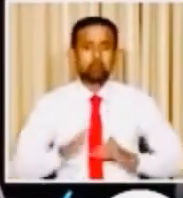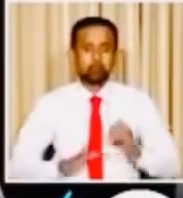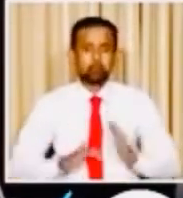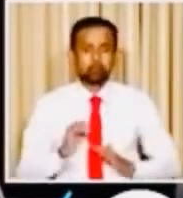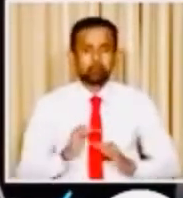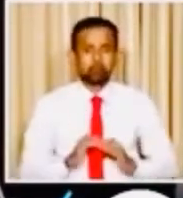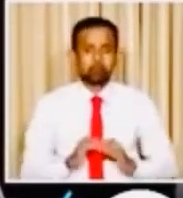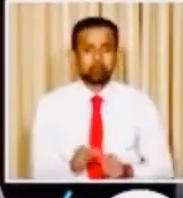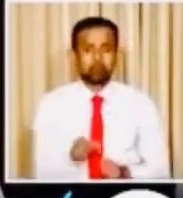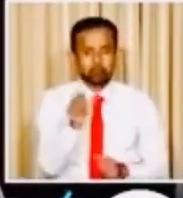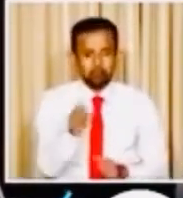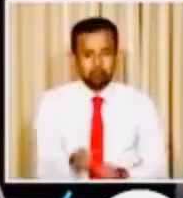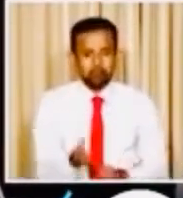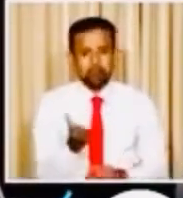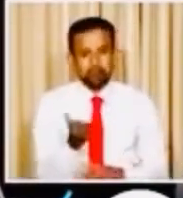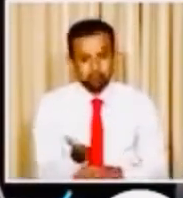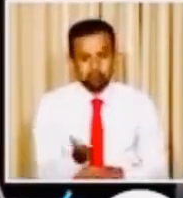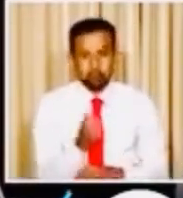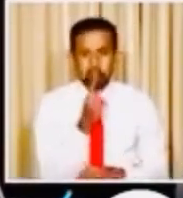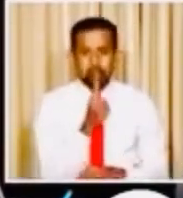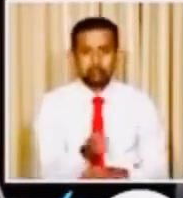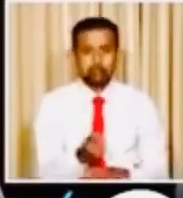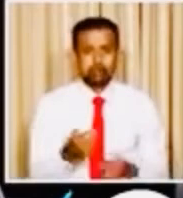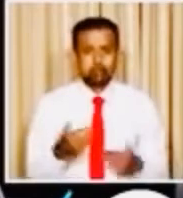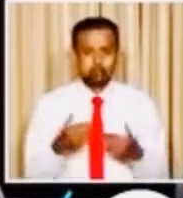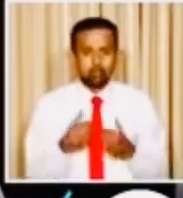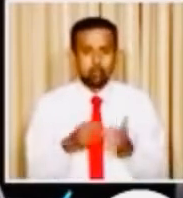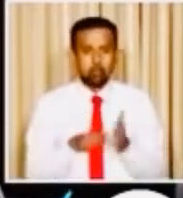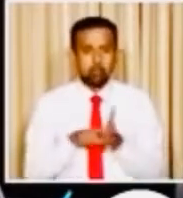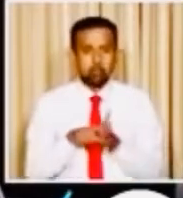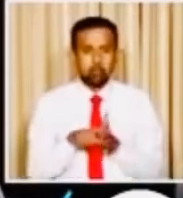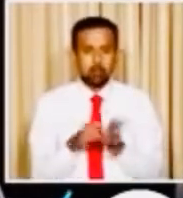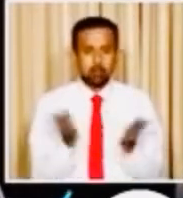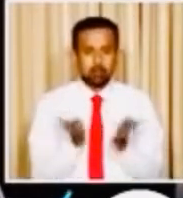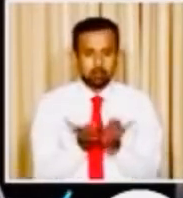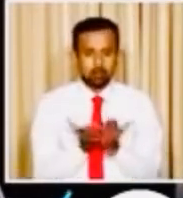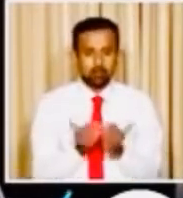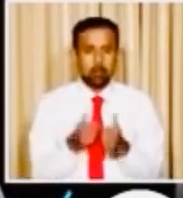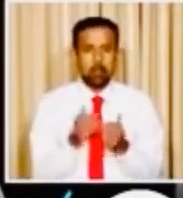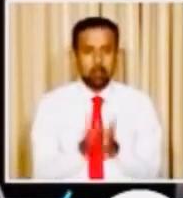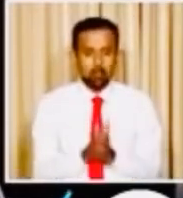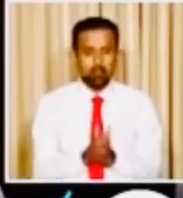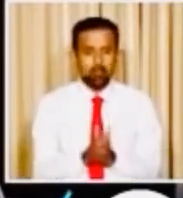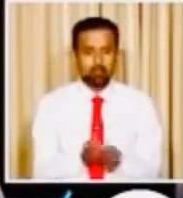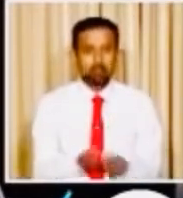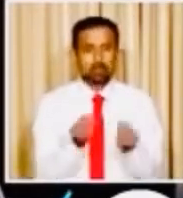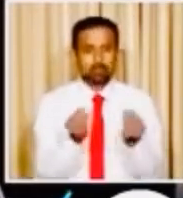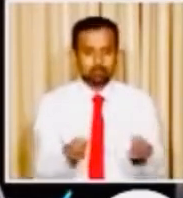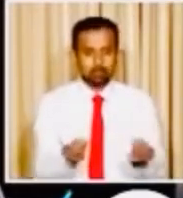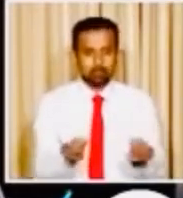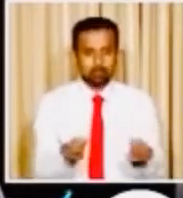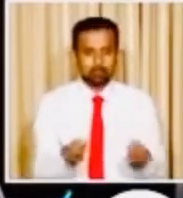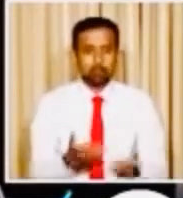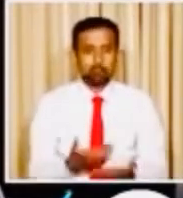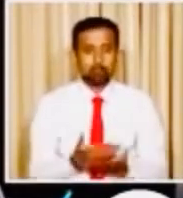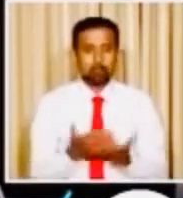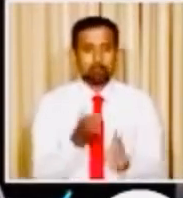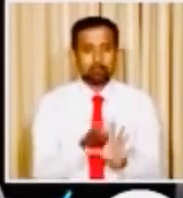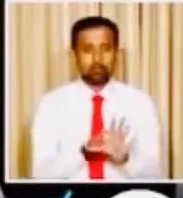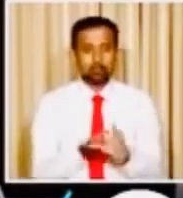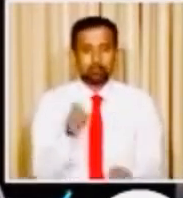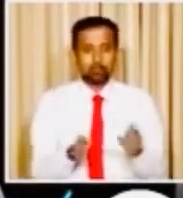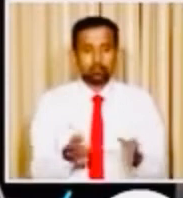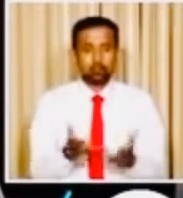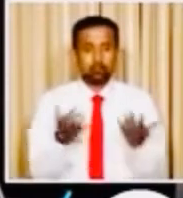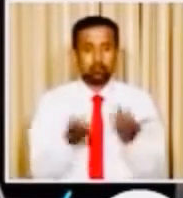ඒ නිසා ඔබතුමාගෙමුත් මං ඉල්ලීමක් කරනවා, මම පැරණි ඒ පත්‍රිකාත් ඒ විස්තරත් ඔබතුමාට ලබලා දෙන්න. විශාල තරුණ පිරිසක් ඉන්නවා,